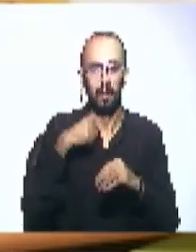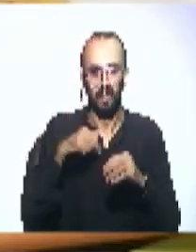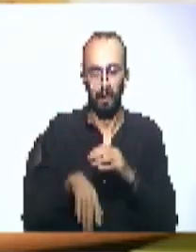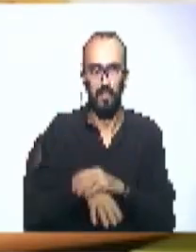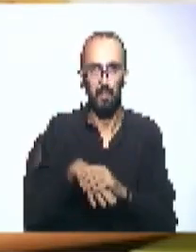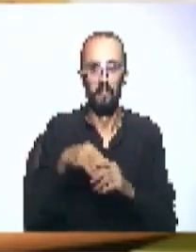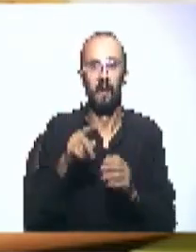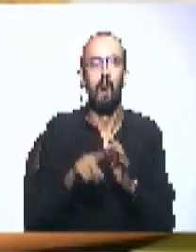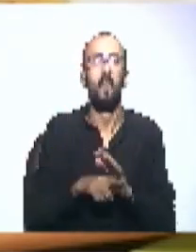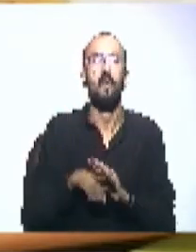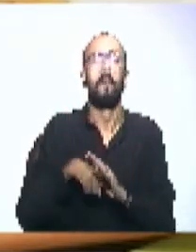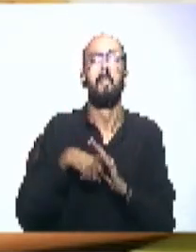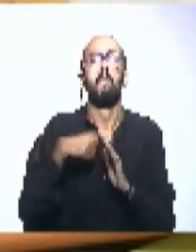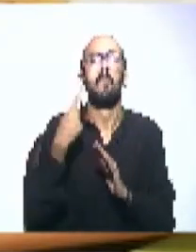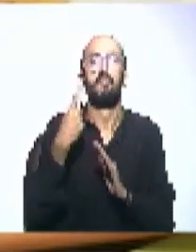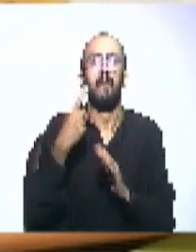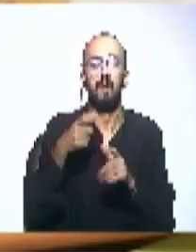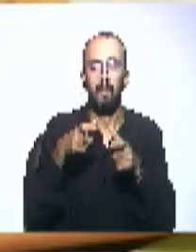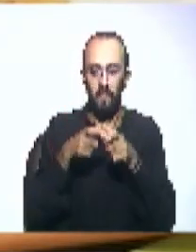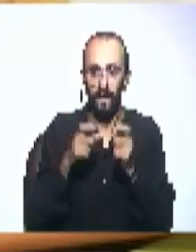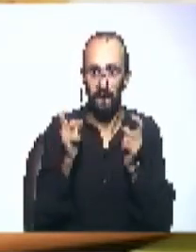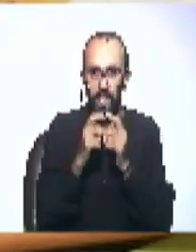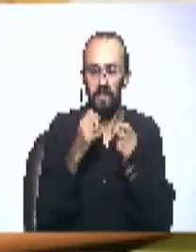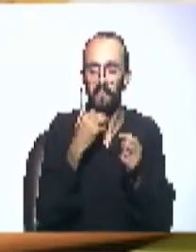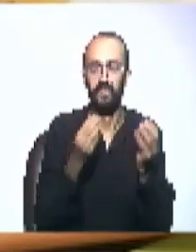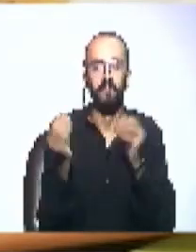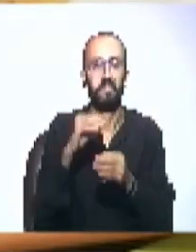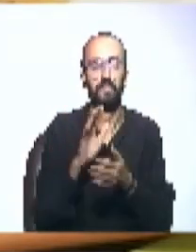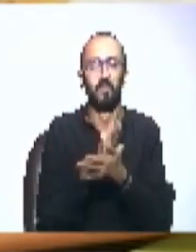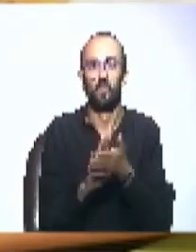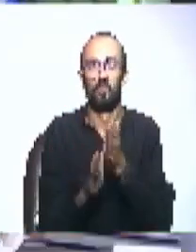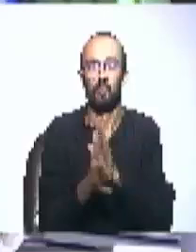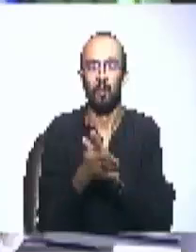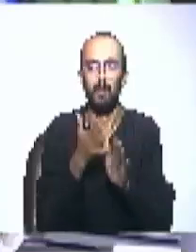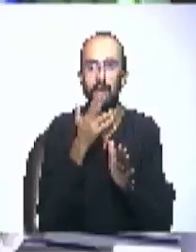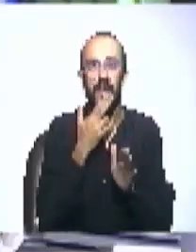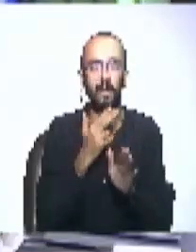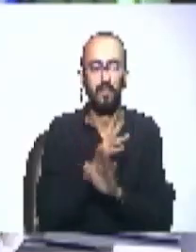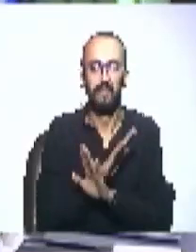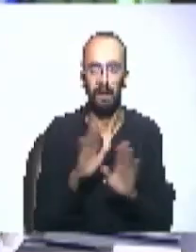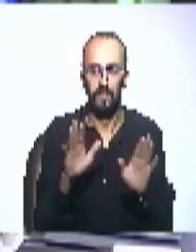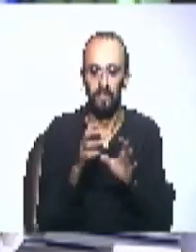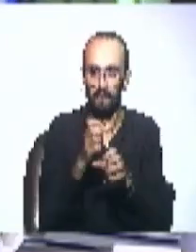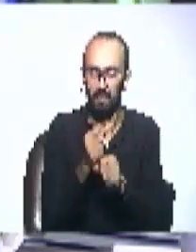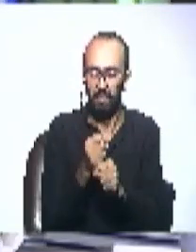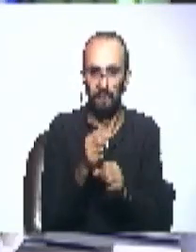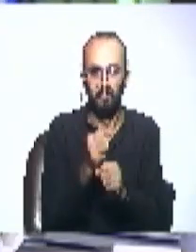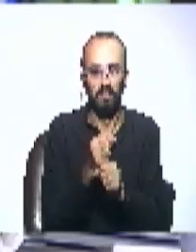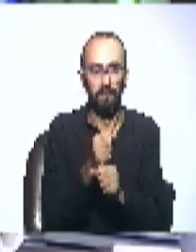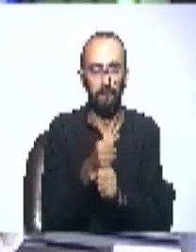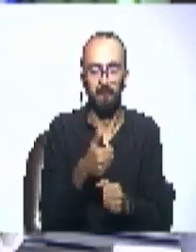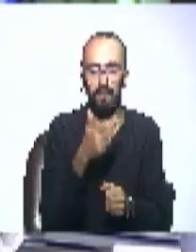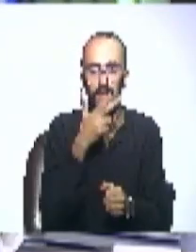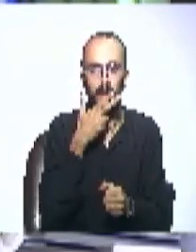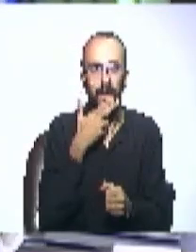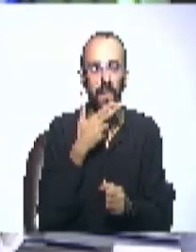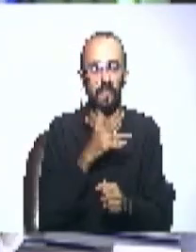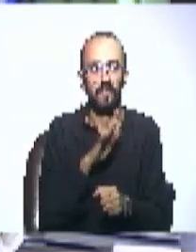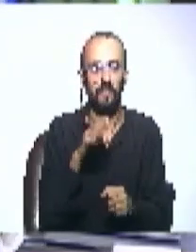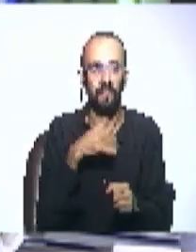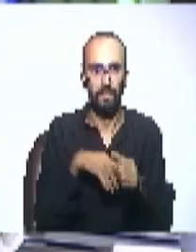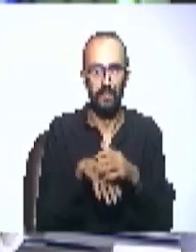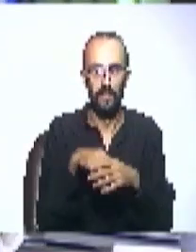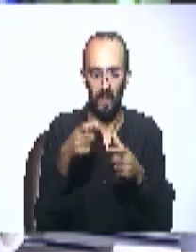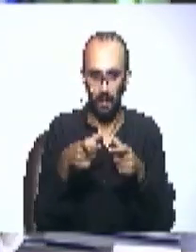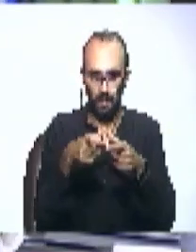النهاردة لأول مرة همبرجر الفراخ بيتعمل بدون اضافات وبنسمغه وبيمسك وبيطلع احلى همبرجر، وانا اتعمدت ان انا